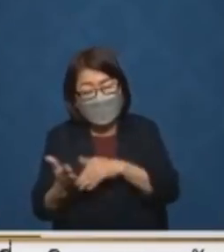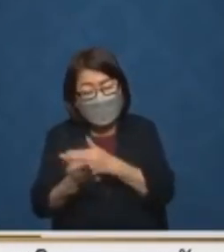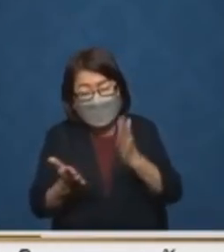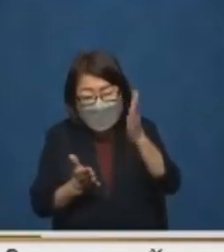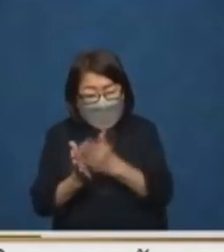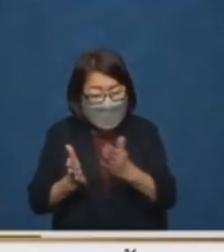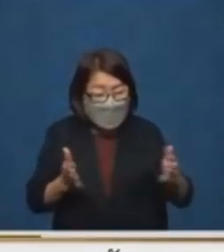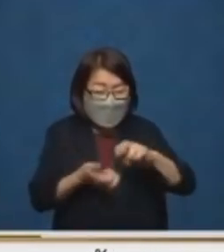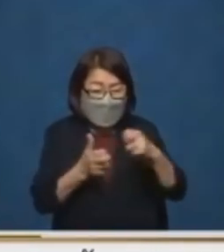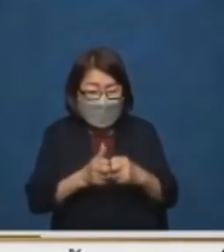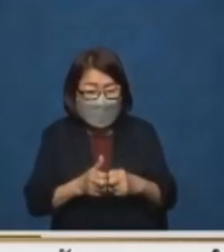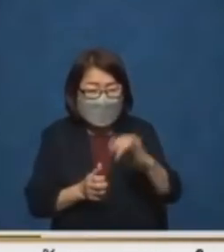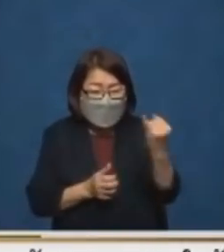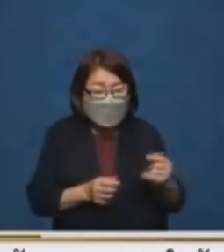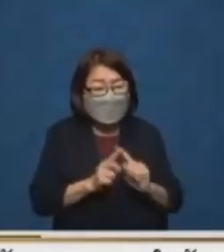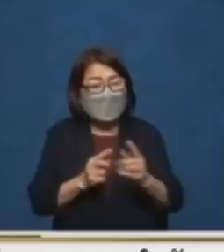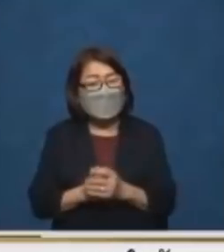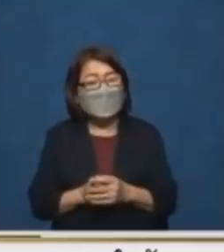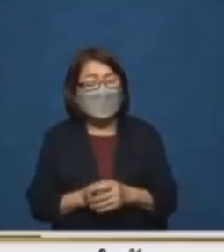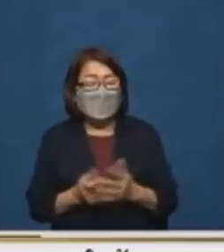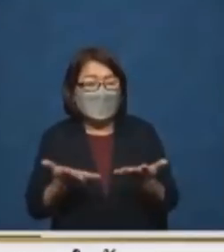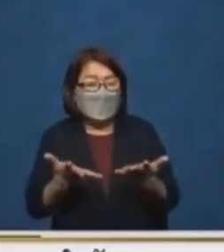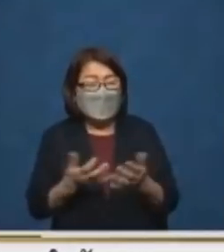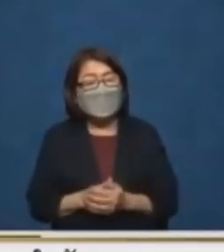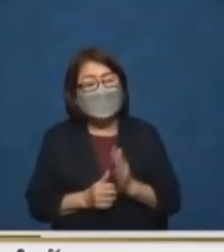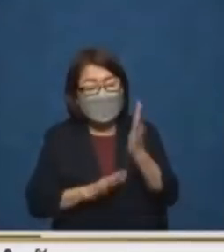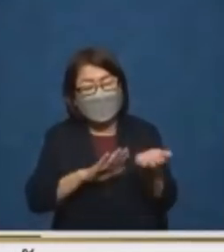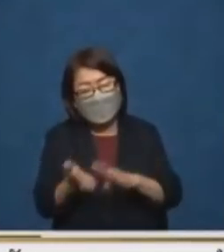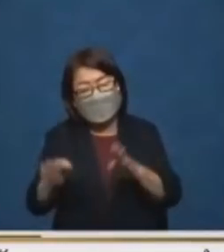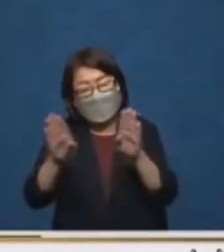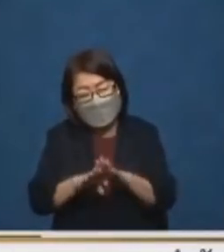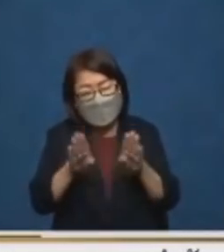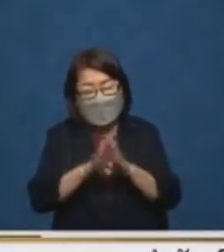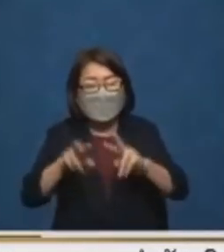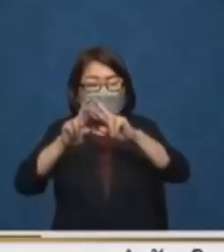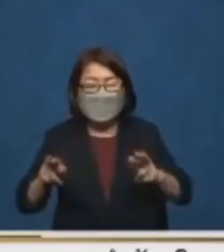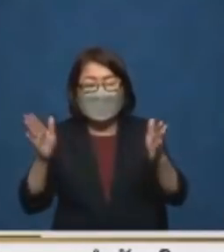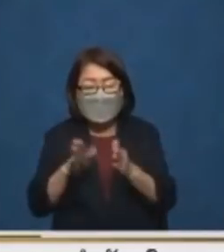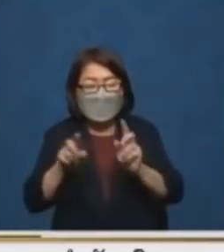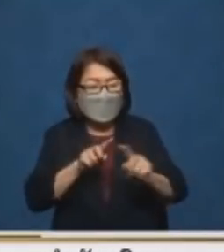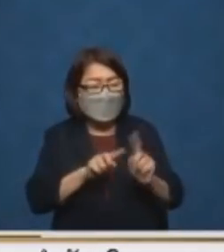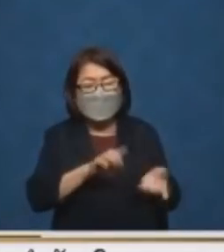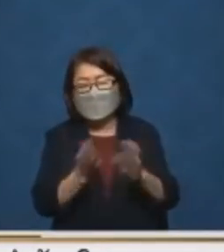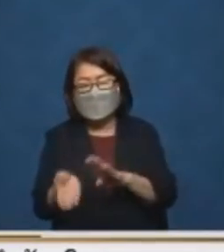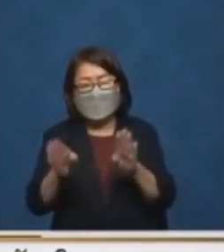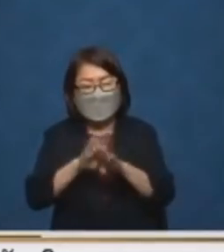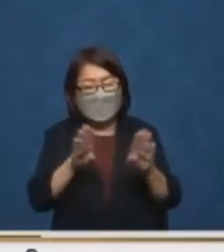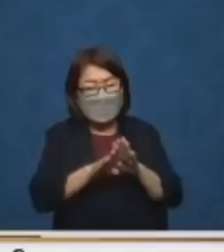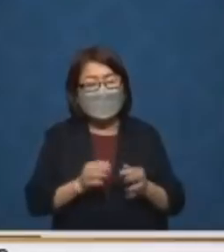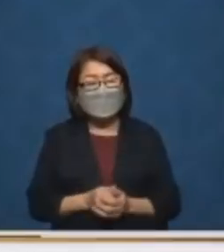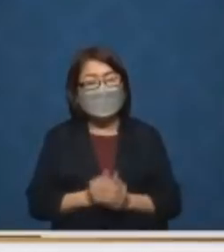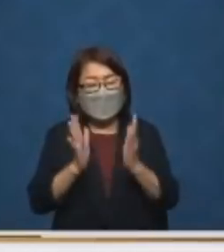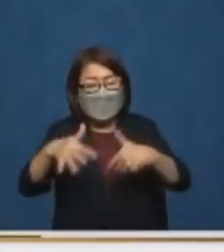ให้ธุรกิจ ล้มตายตามยะถากรรม ธรกิจ SME ไปไม่ลอดการนำเนินชีวิตข